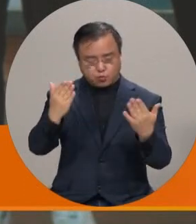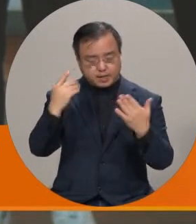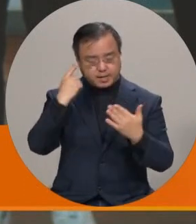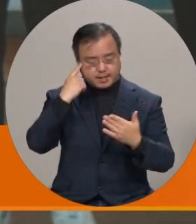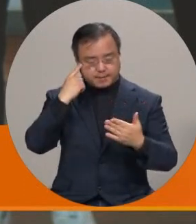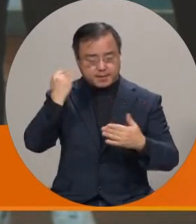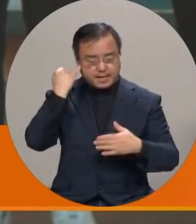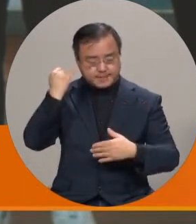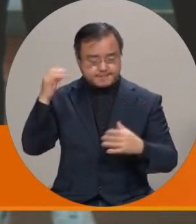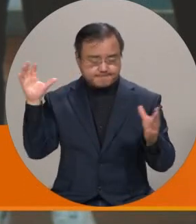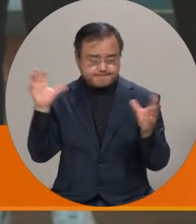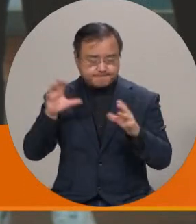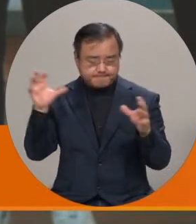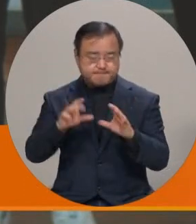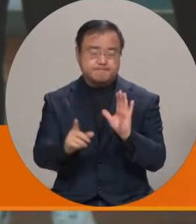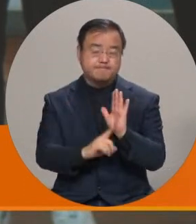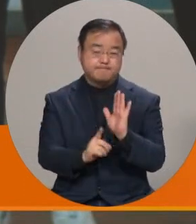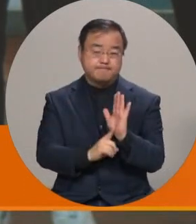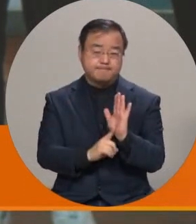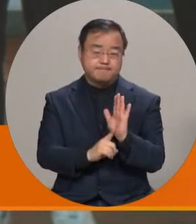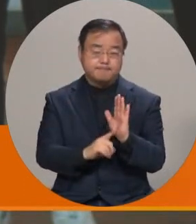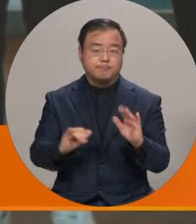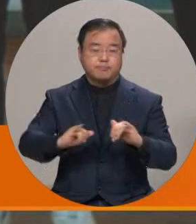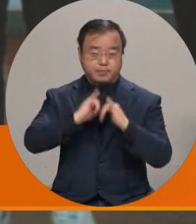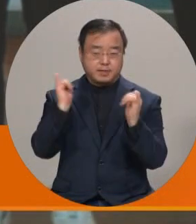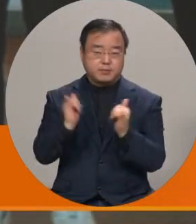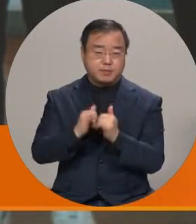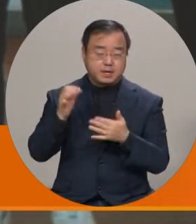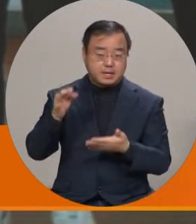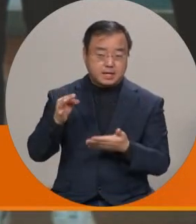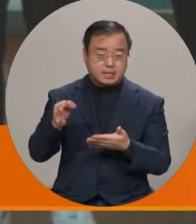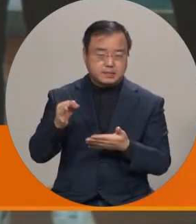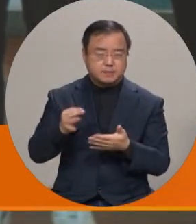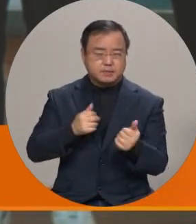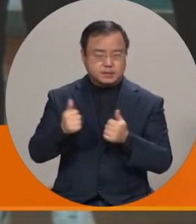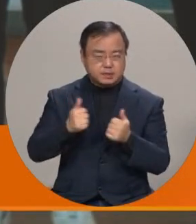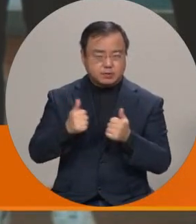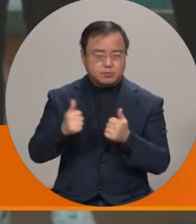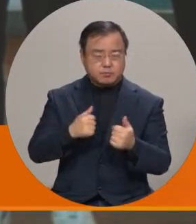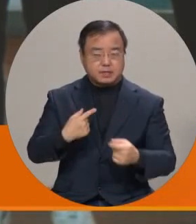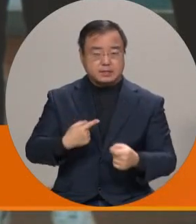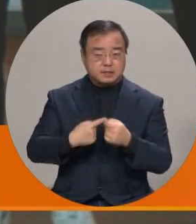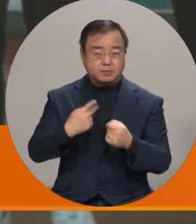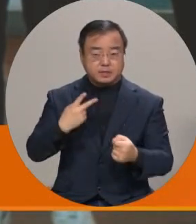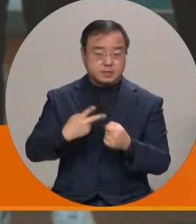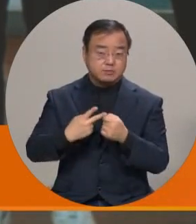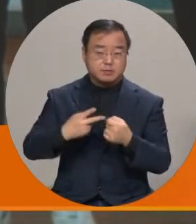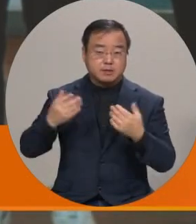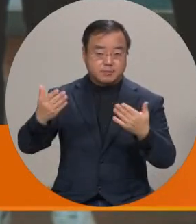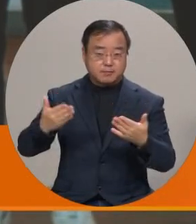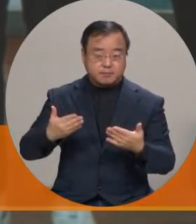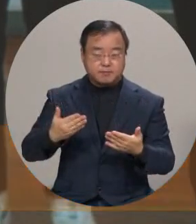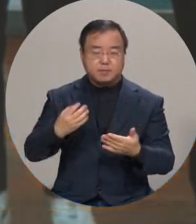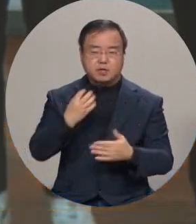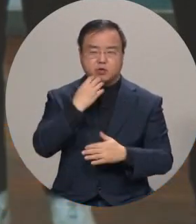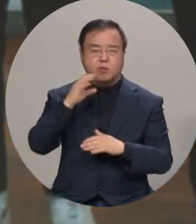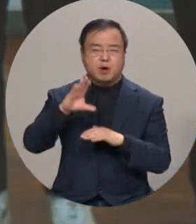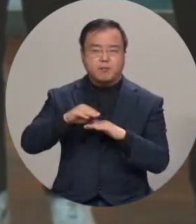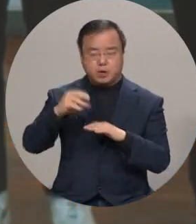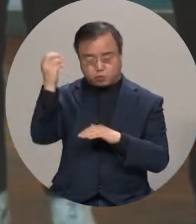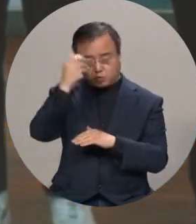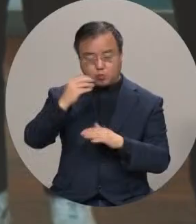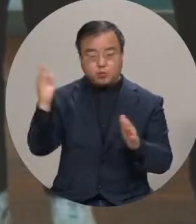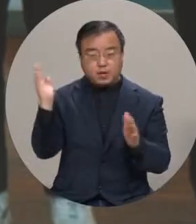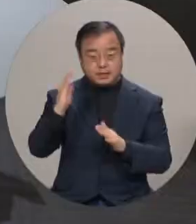쏟아내는 자리가 마련됐다고 합니다이 사회적 가치 아이디어 경진 대회에서 대상과 우수상을 받은 서울 방송고 학생들